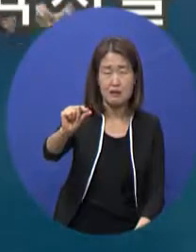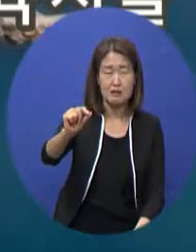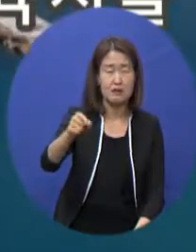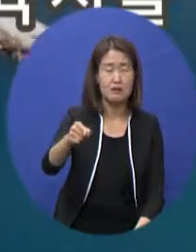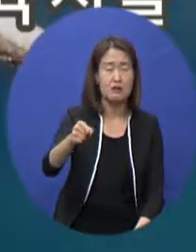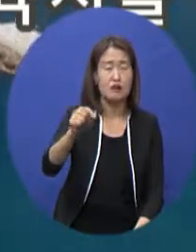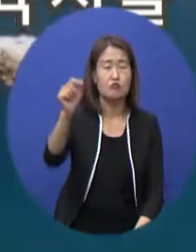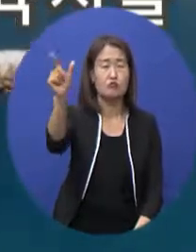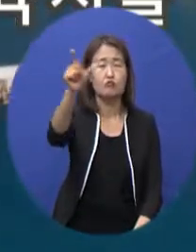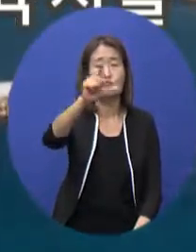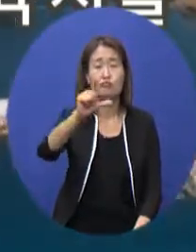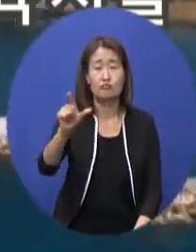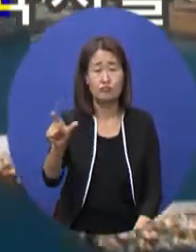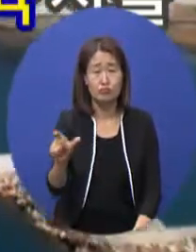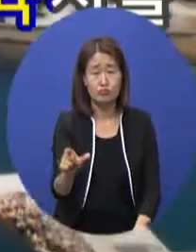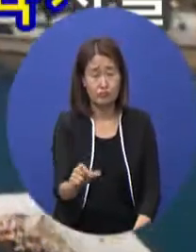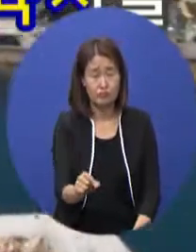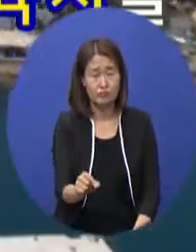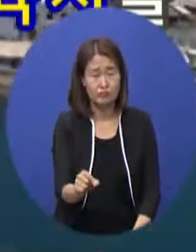아득한 저